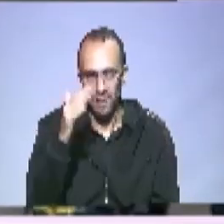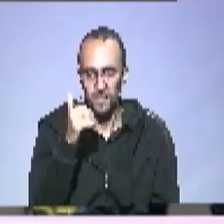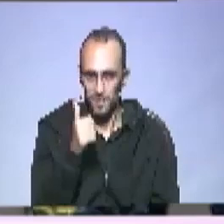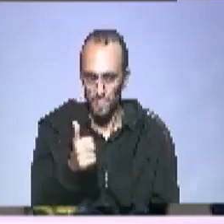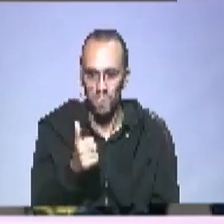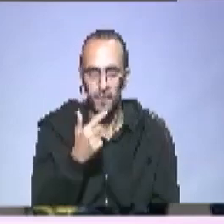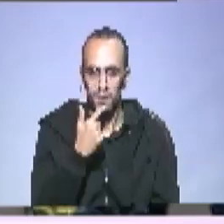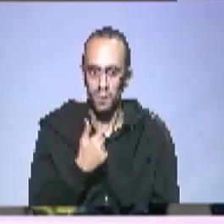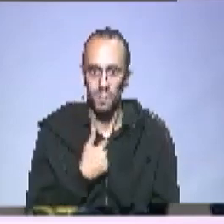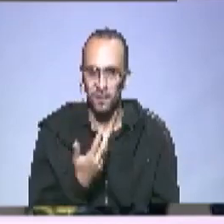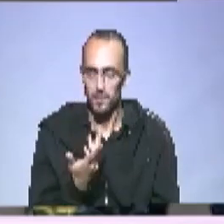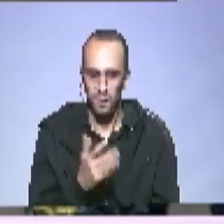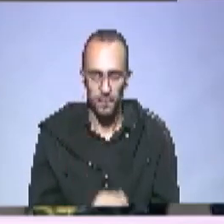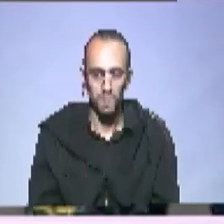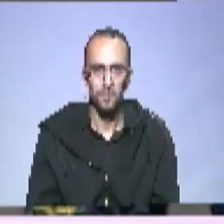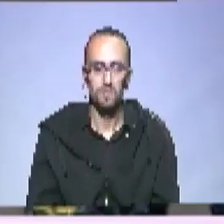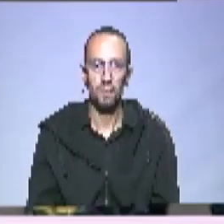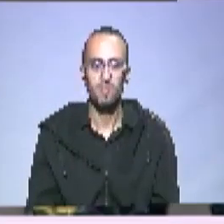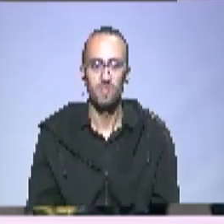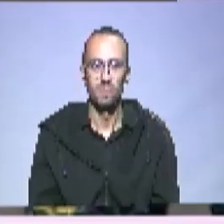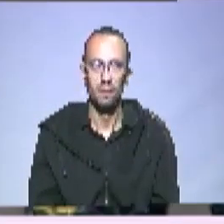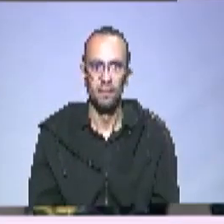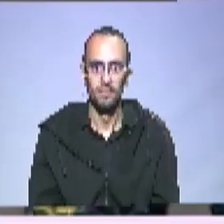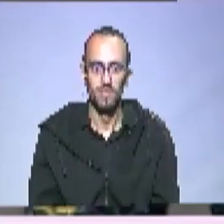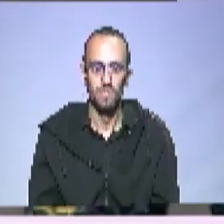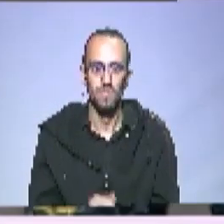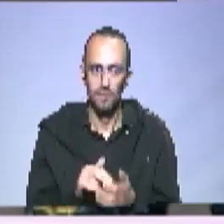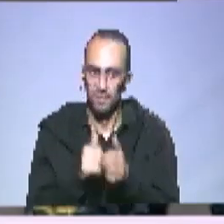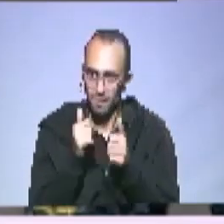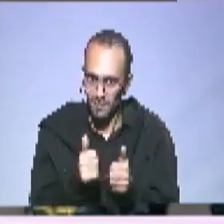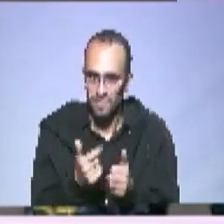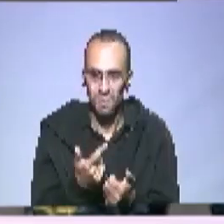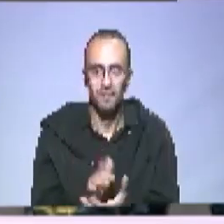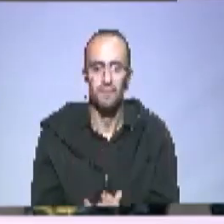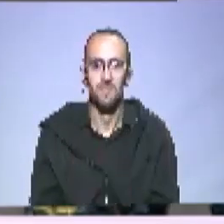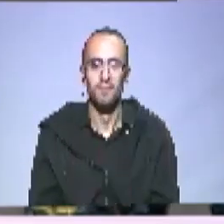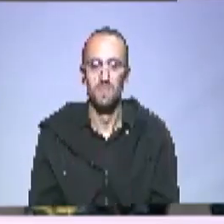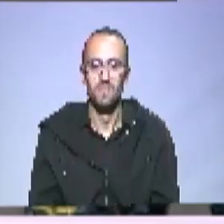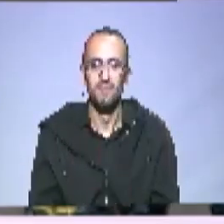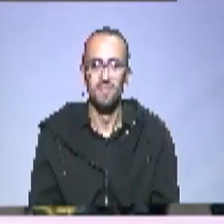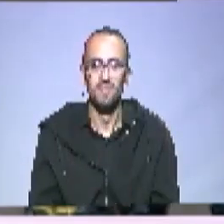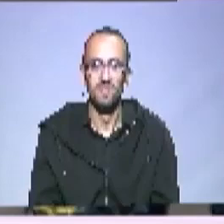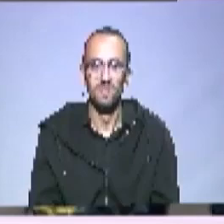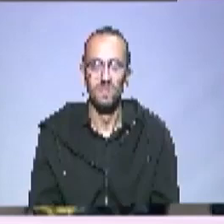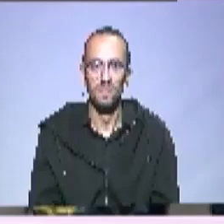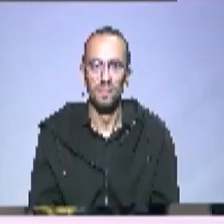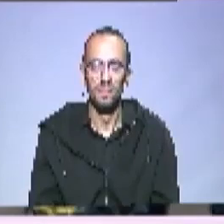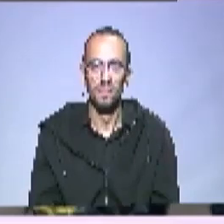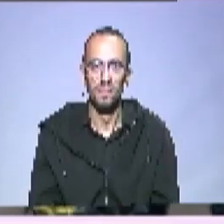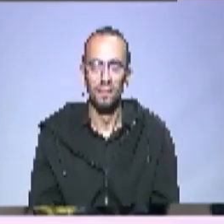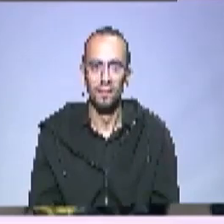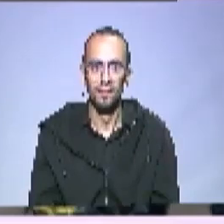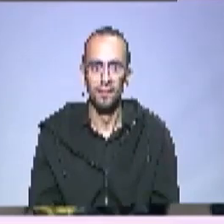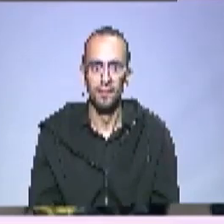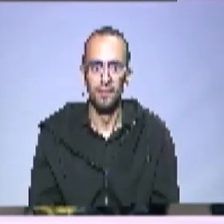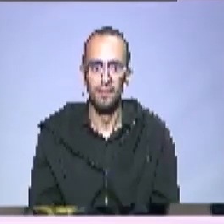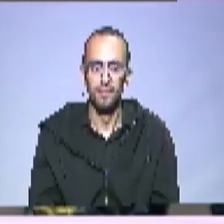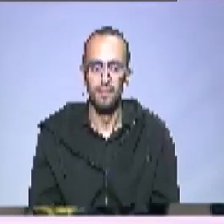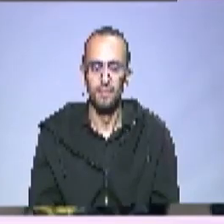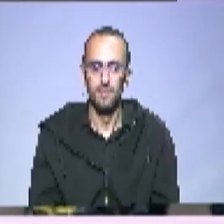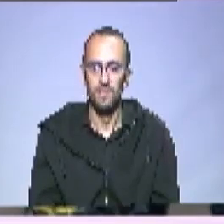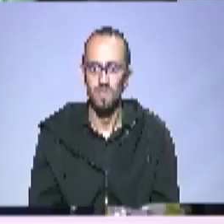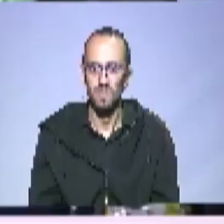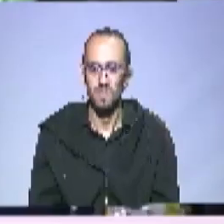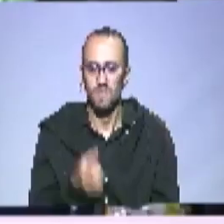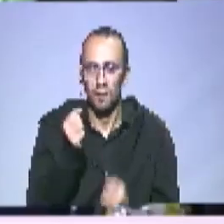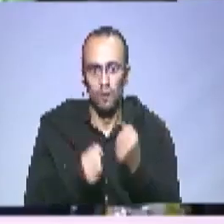اهلا بحضرتك يا فندم. كويس. الحمد لله. اهلا بيك، اتفضل. شوف اتفضل يا فندم. انا عجبتني